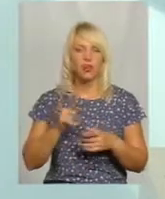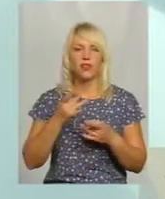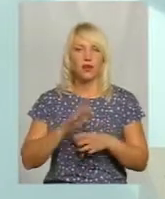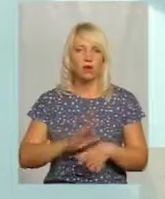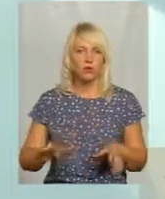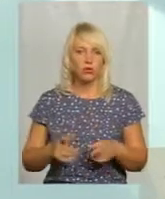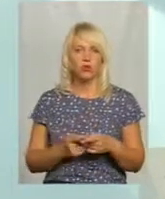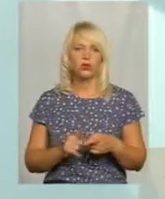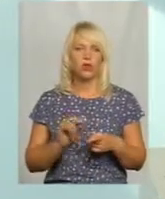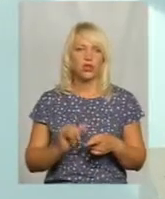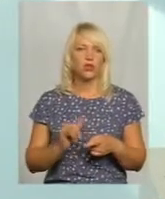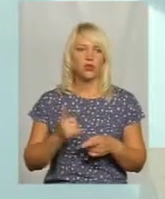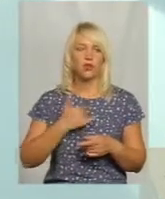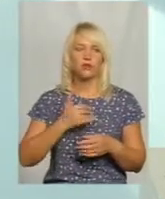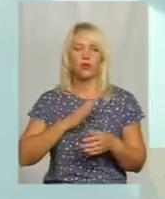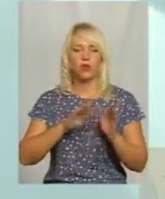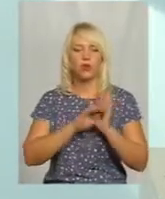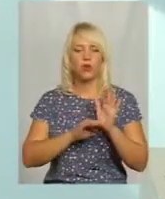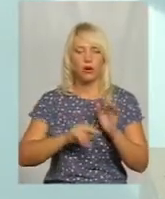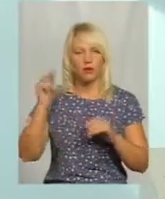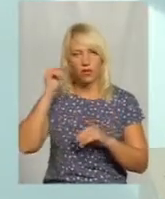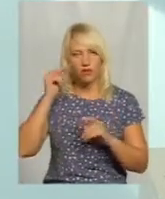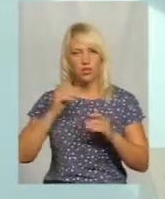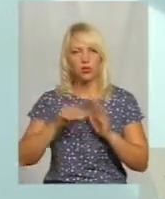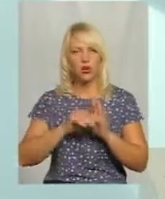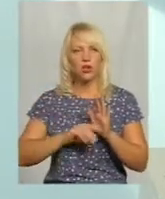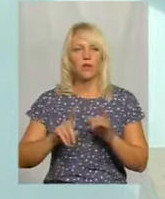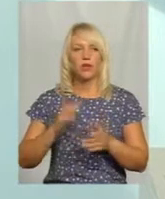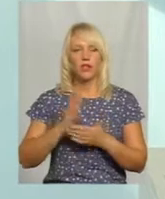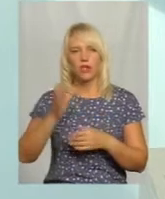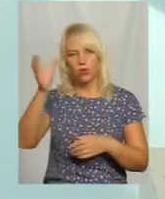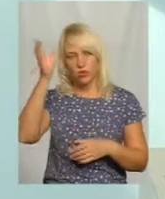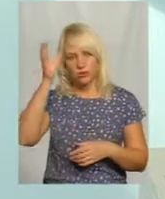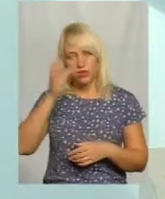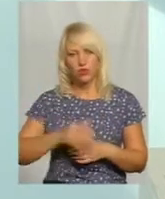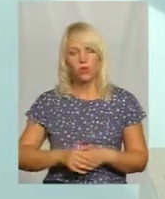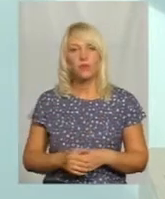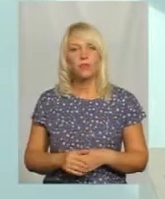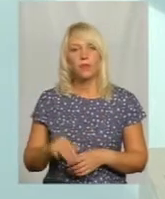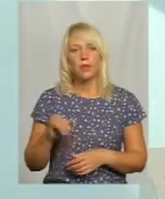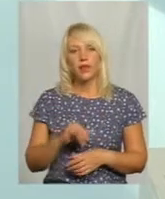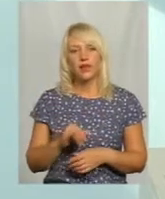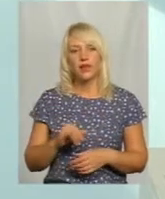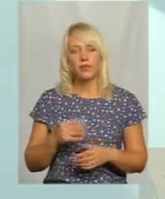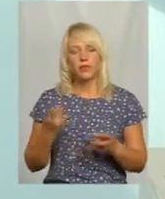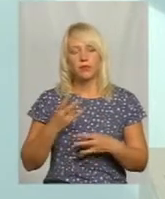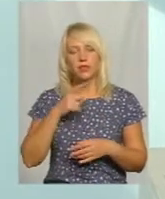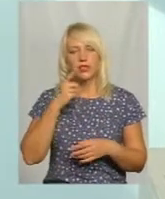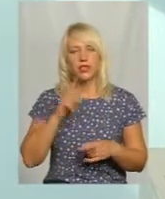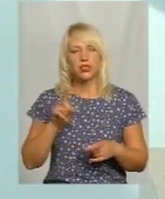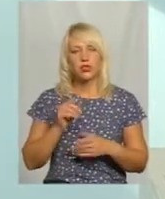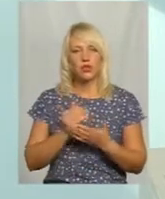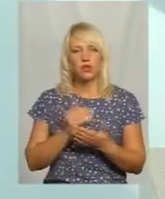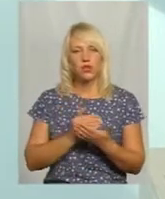Апробовувалася у нас програма, навчальна програма, яка зараз стала освітньою ШНА. І варто зазначити, що